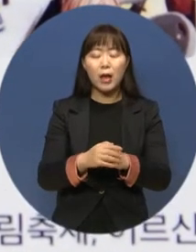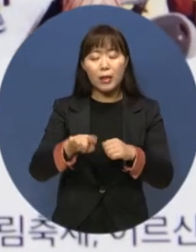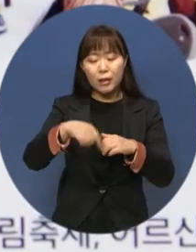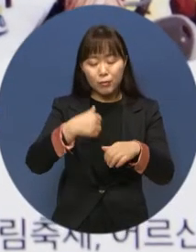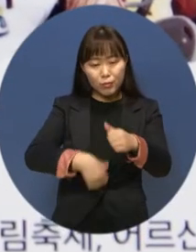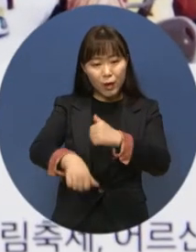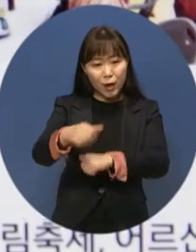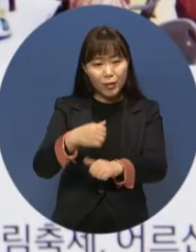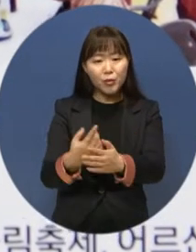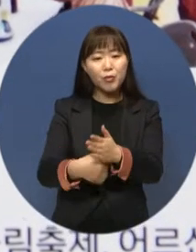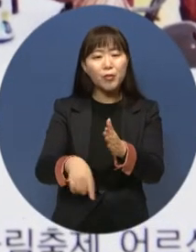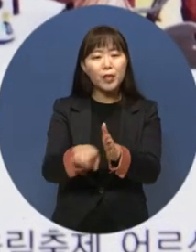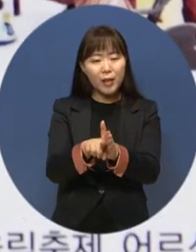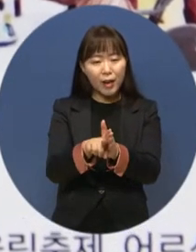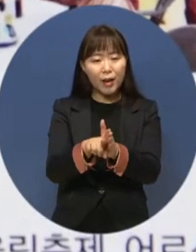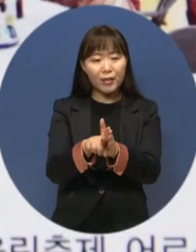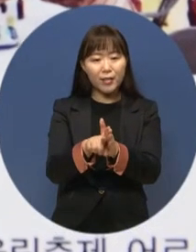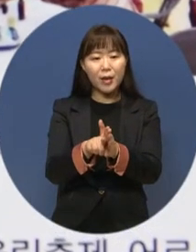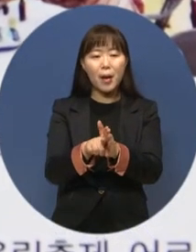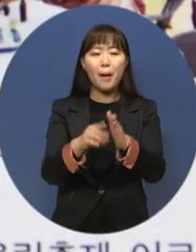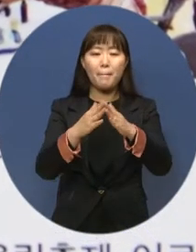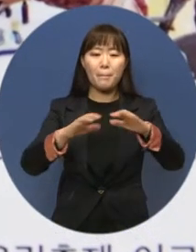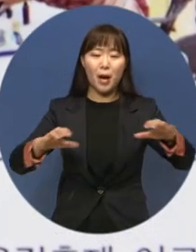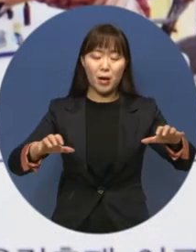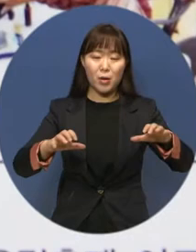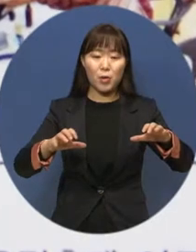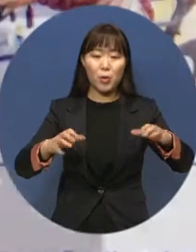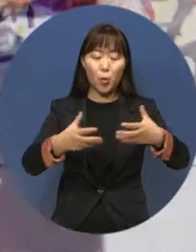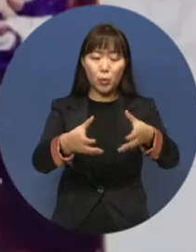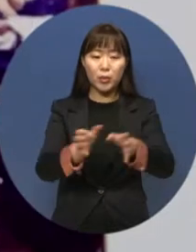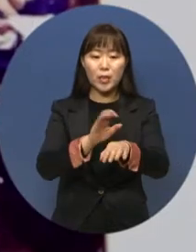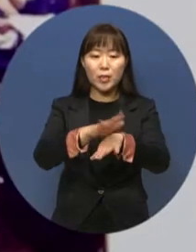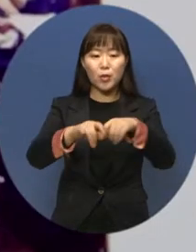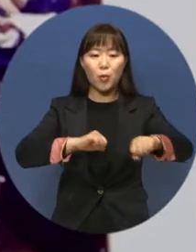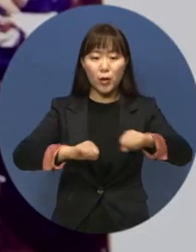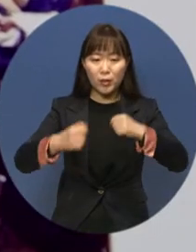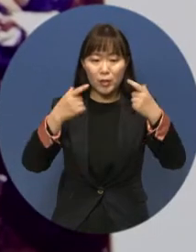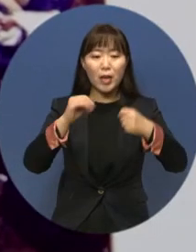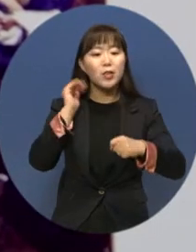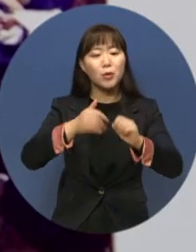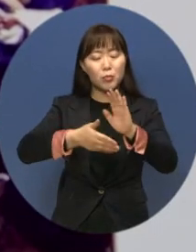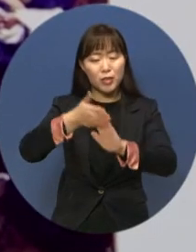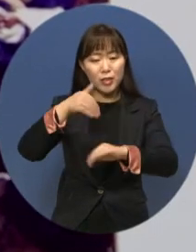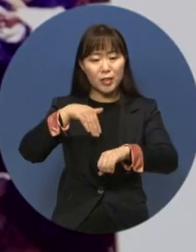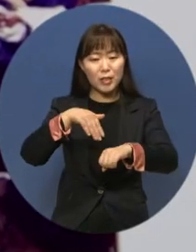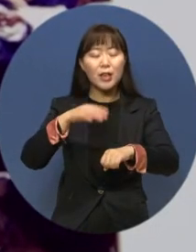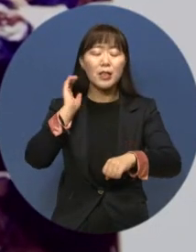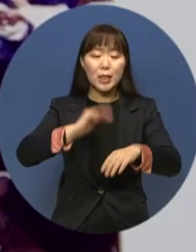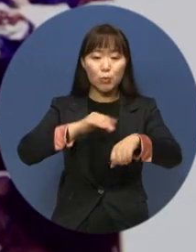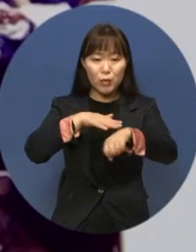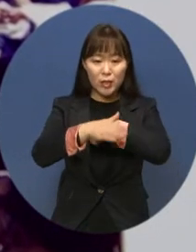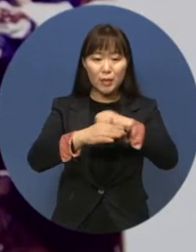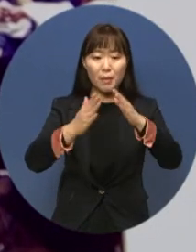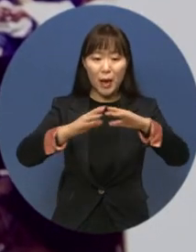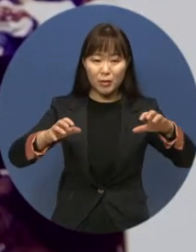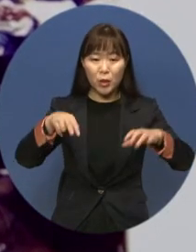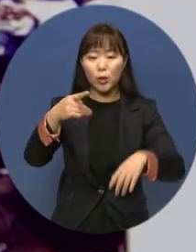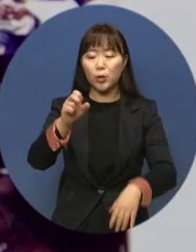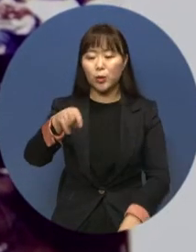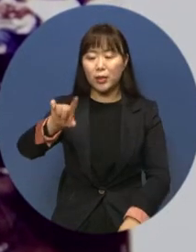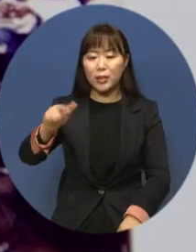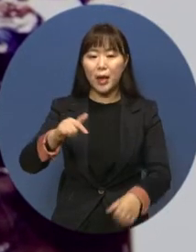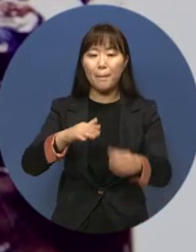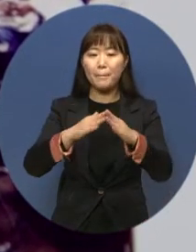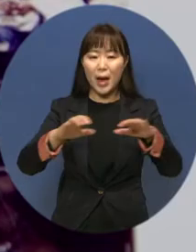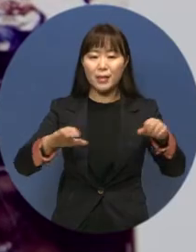위한 마을 공동체 실천 운동의 일환으로 의정부형 마을 공동체인 송산마을